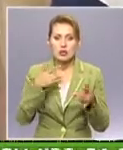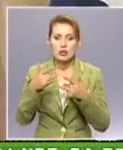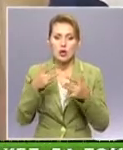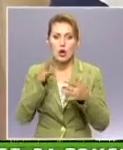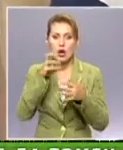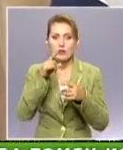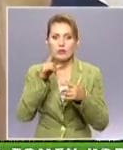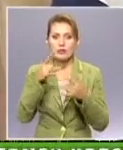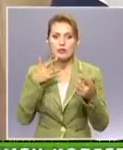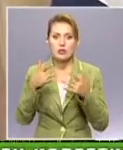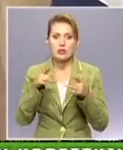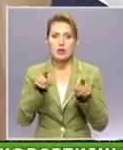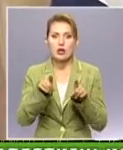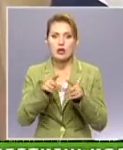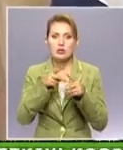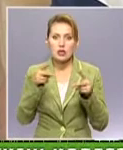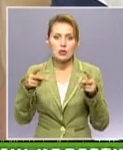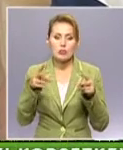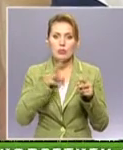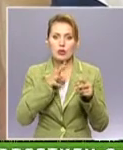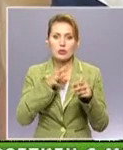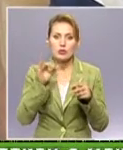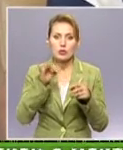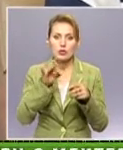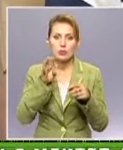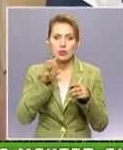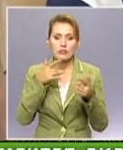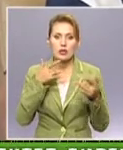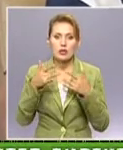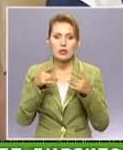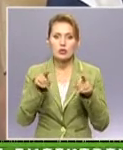театрында деп салыстыратын болсақ, Лермонтов театрларында